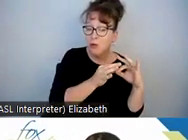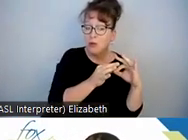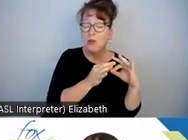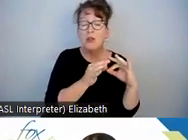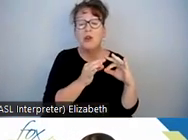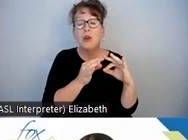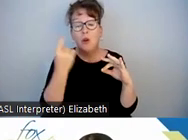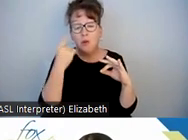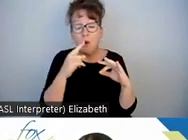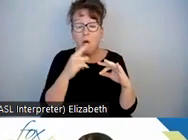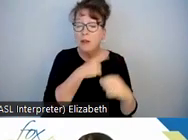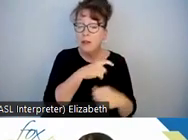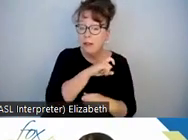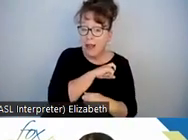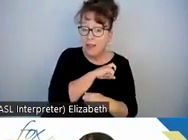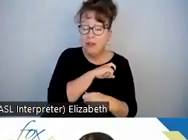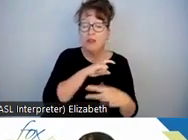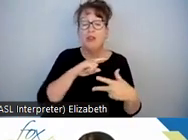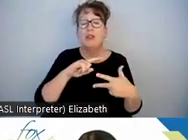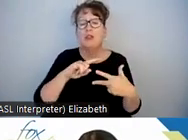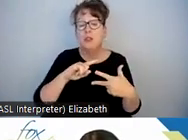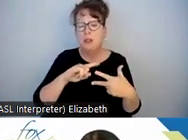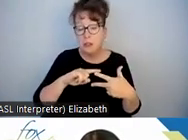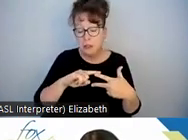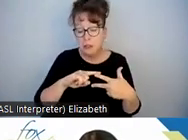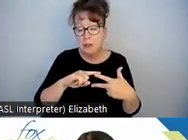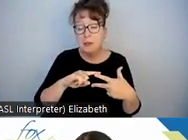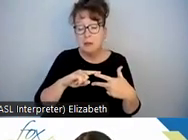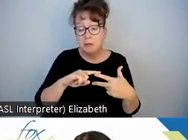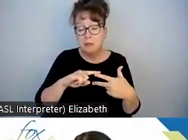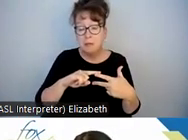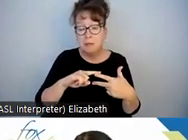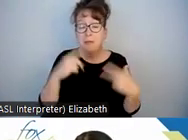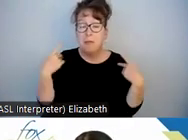sẽ có trực tuyến cho Tây Ban Nha,